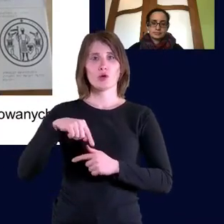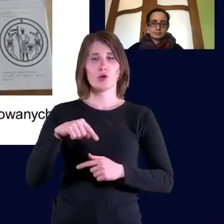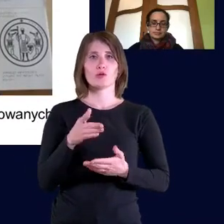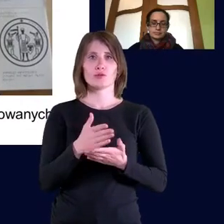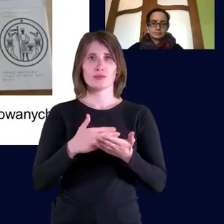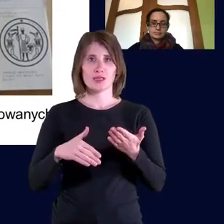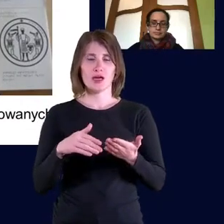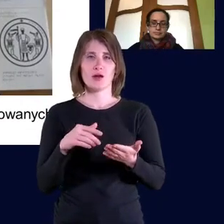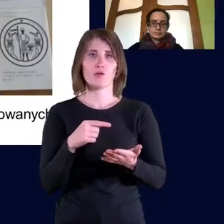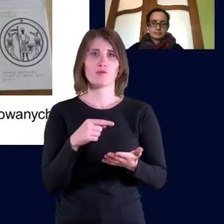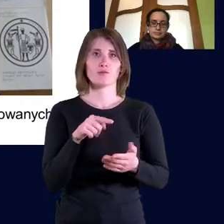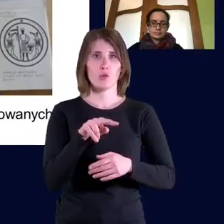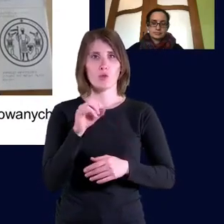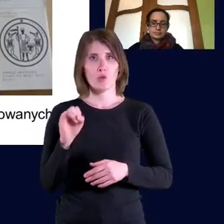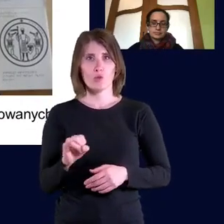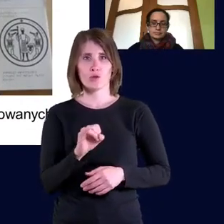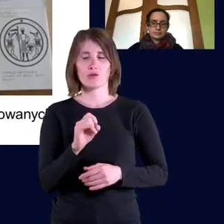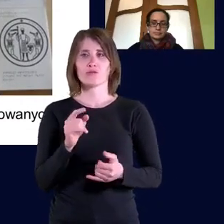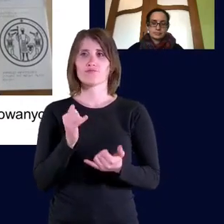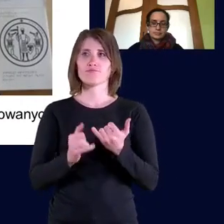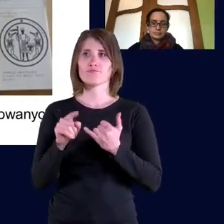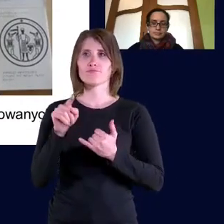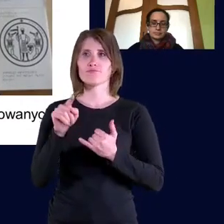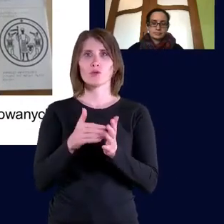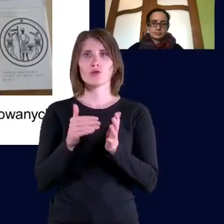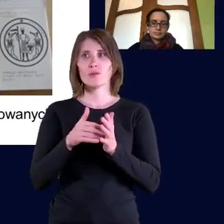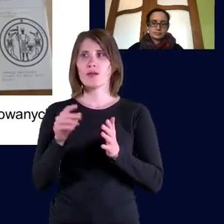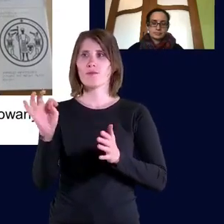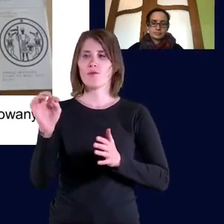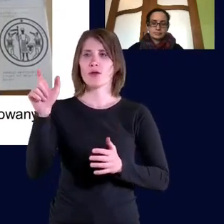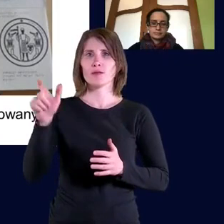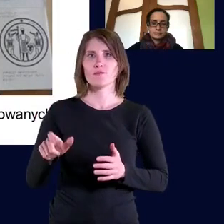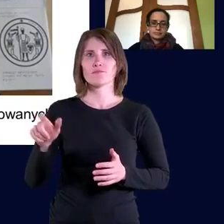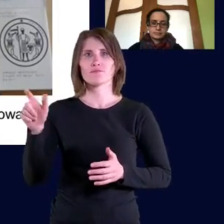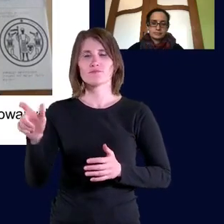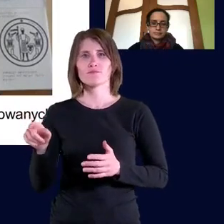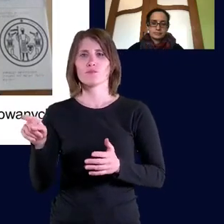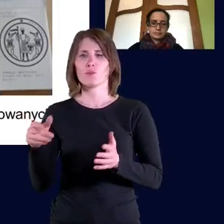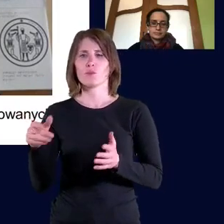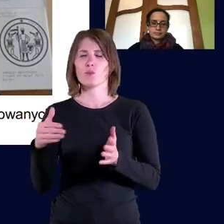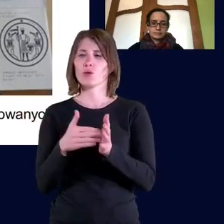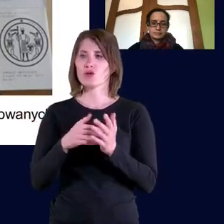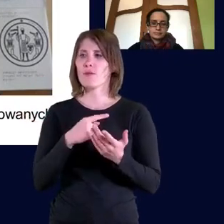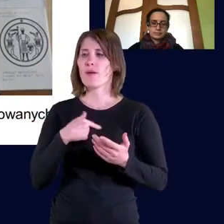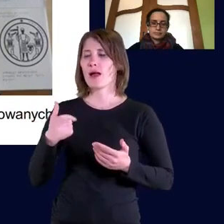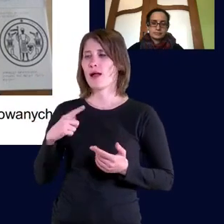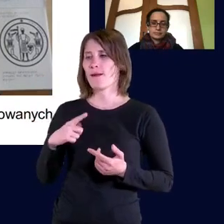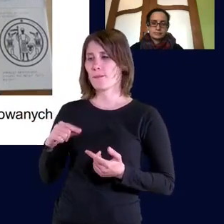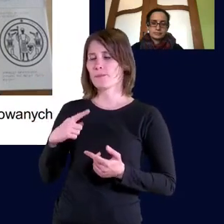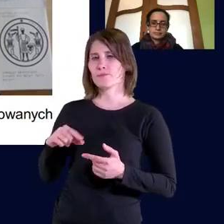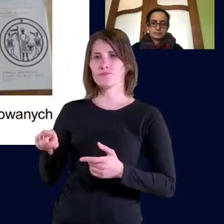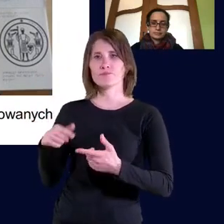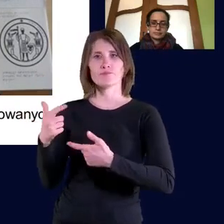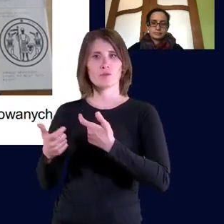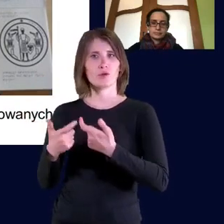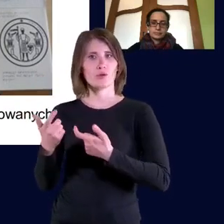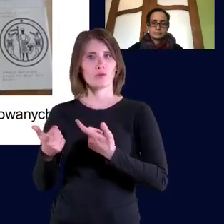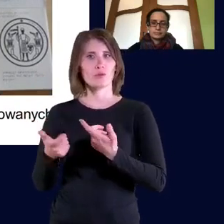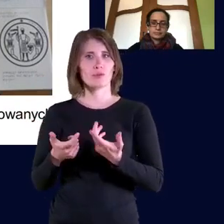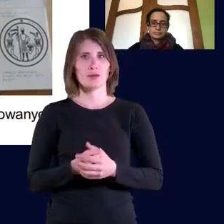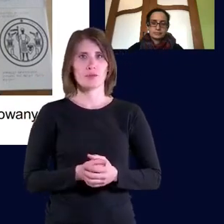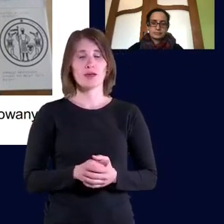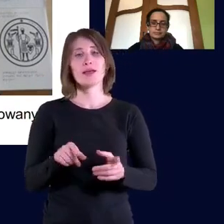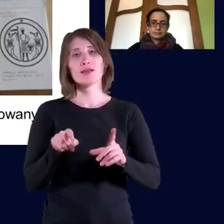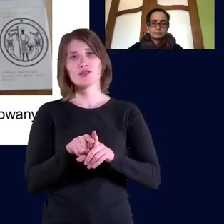w odpowiedzi na indywidualne potrzeby a także robimy To dla osób